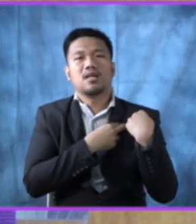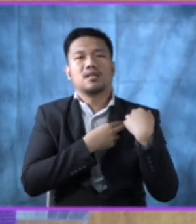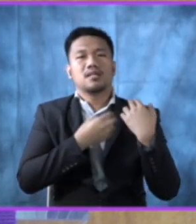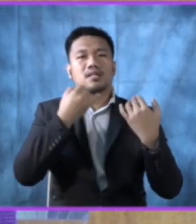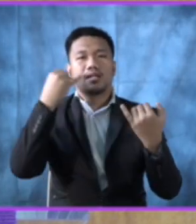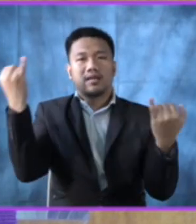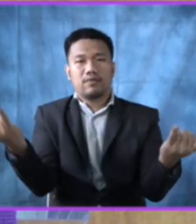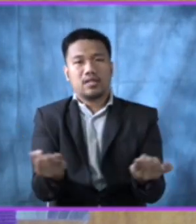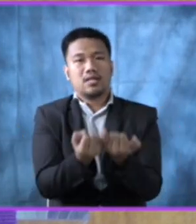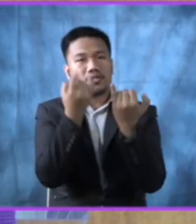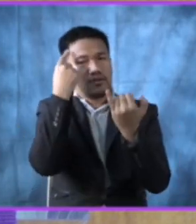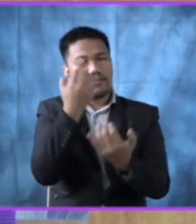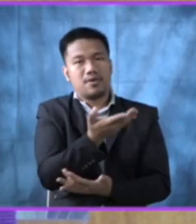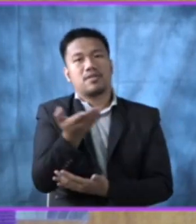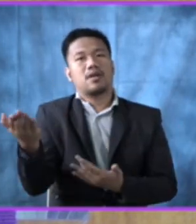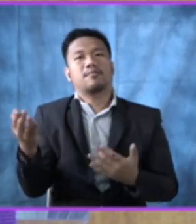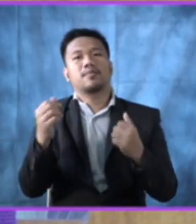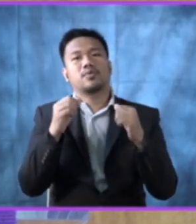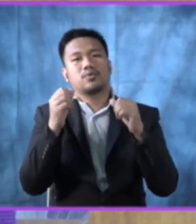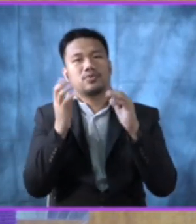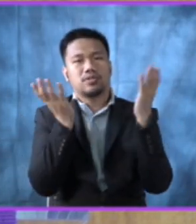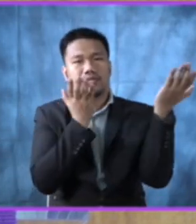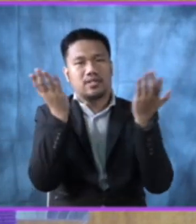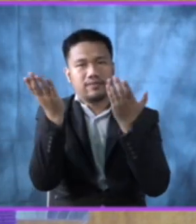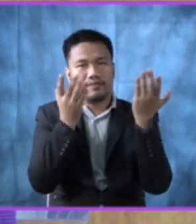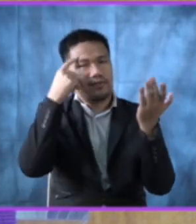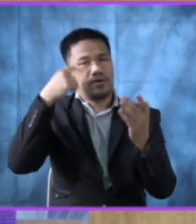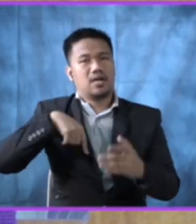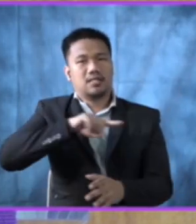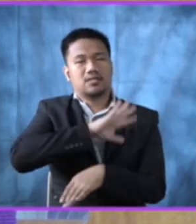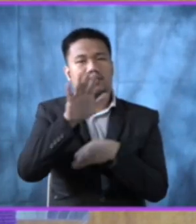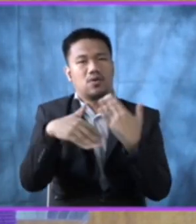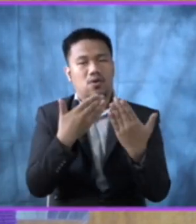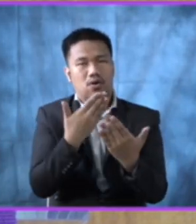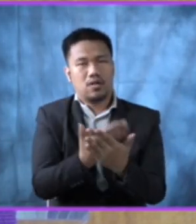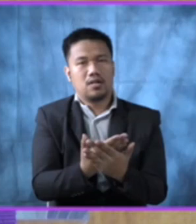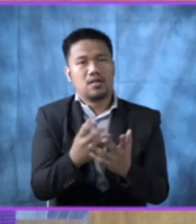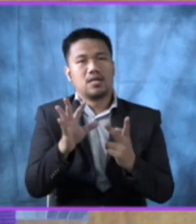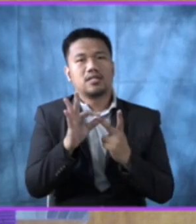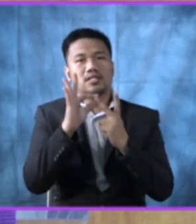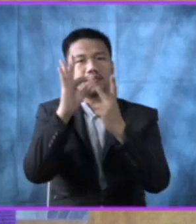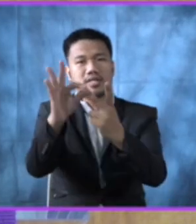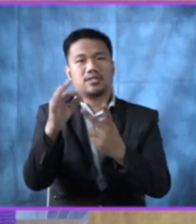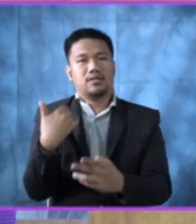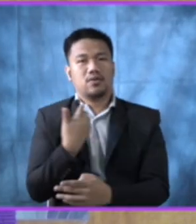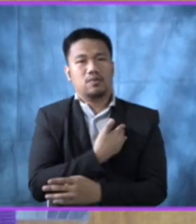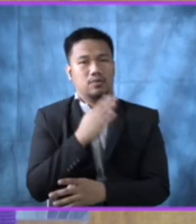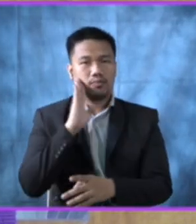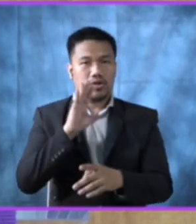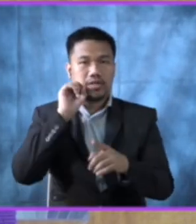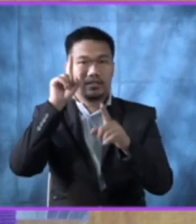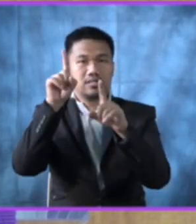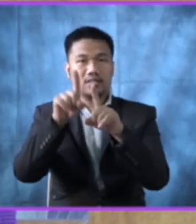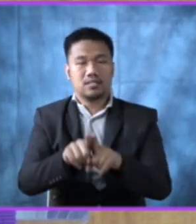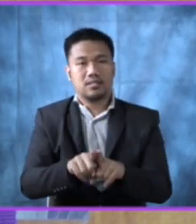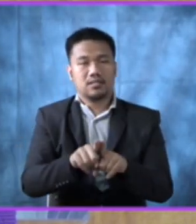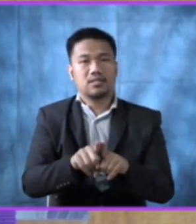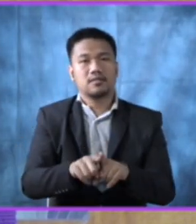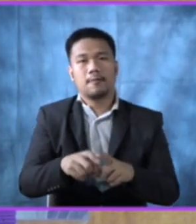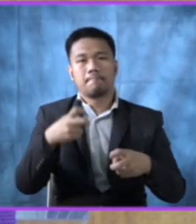nga po sa ating lahat, lalong-lalo na sa mga kapatid nating naiipit dahil